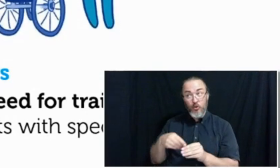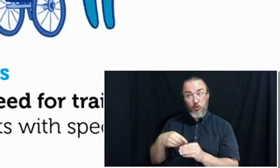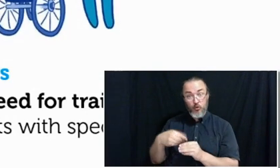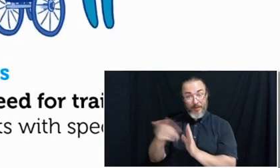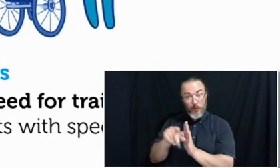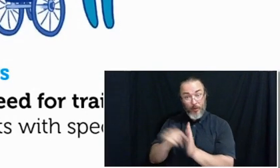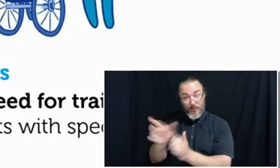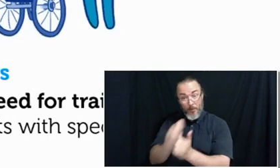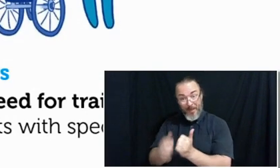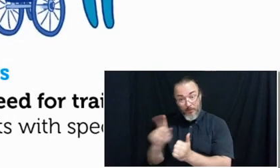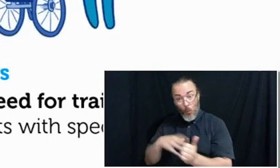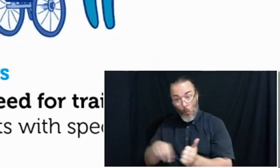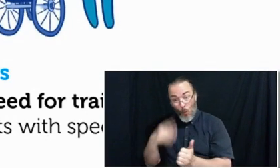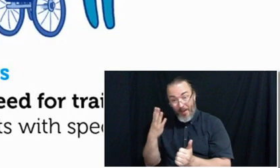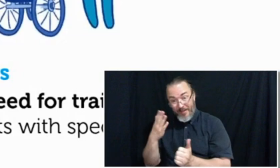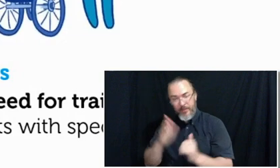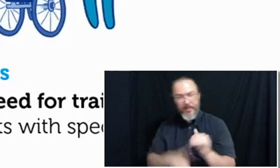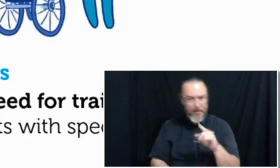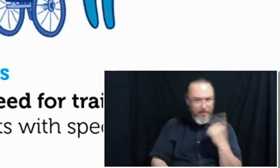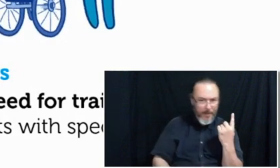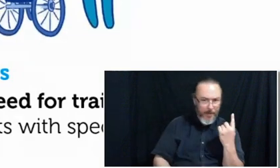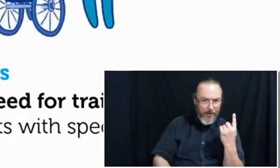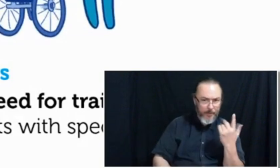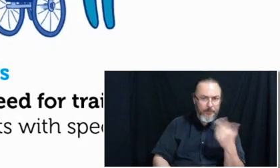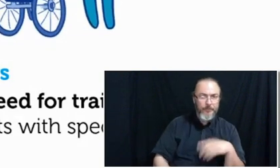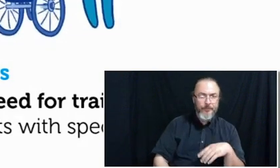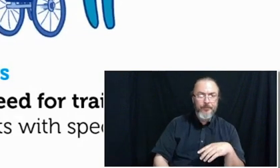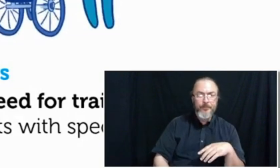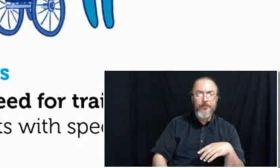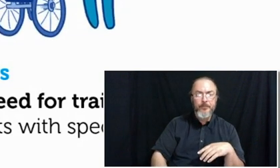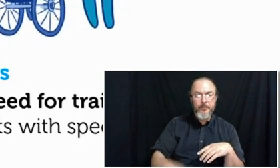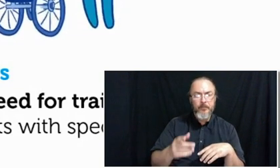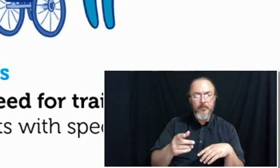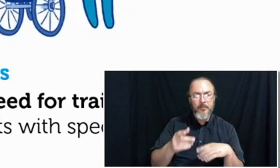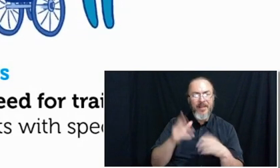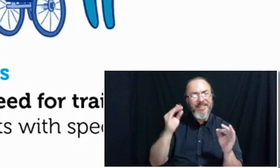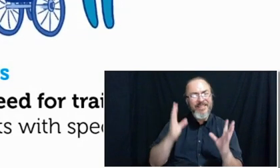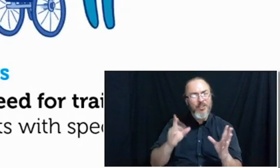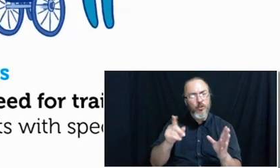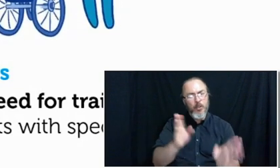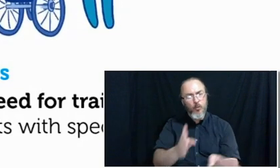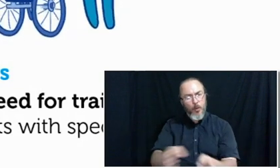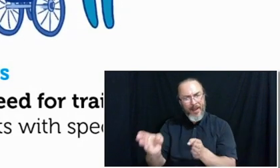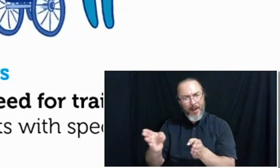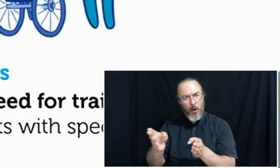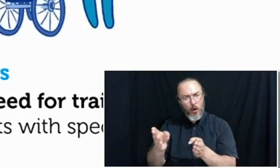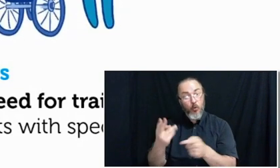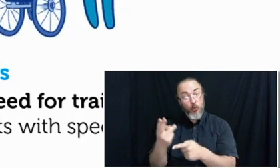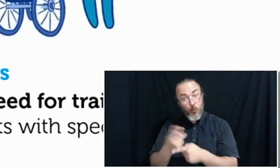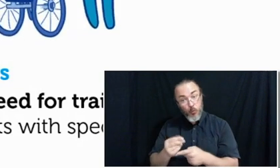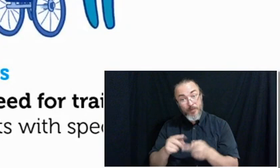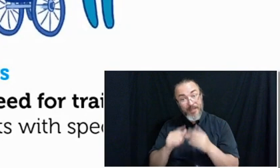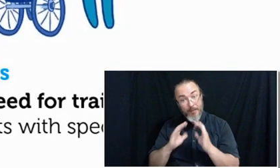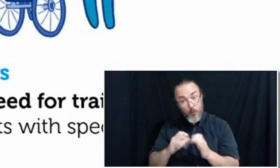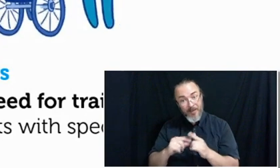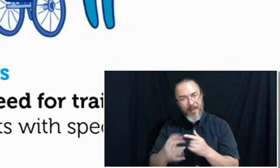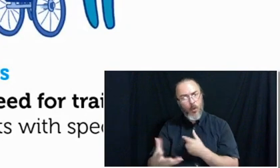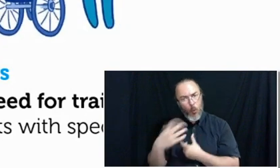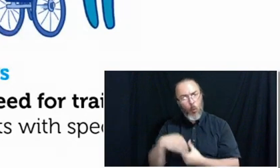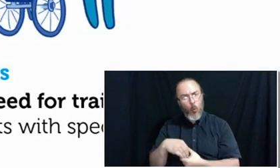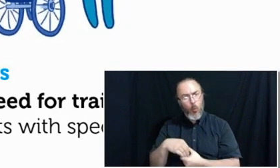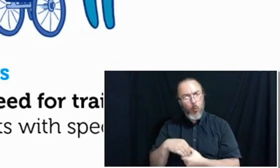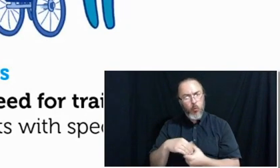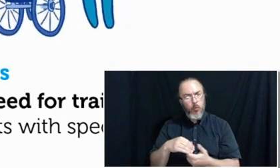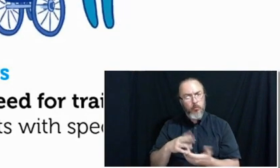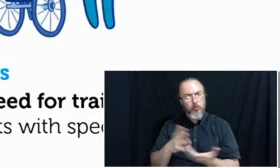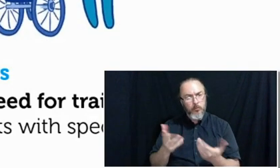susceptibles de donner de bonnes notes aux étudiants blancs plutôt qu'à leurs camarades noirs, pourtant tout aussi intelligents et sages. Les directeurs d'école doivent être prêts à mettre en œuvre et